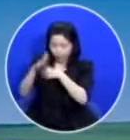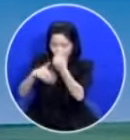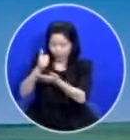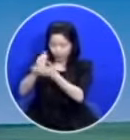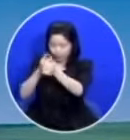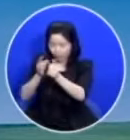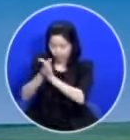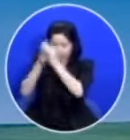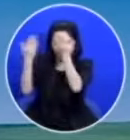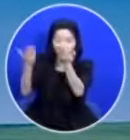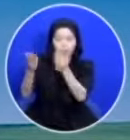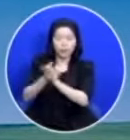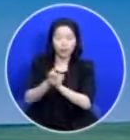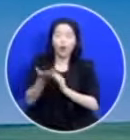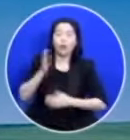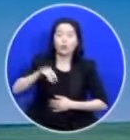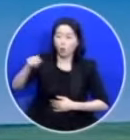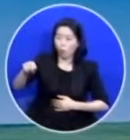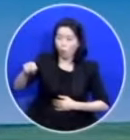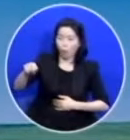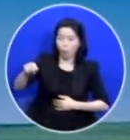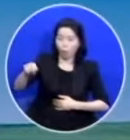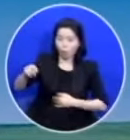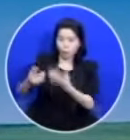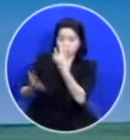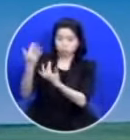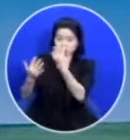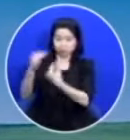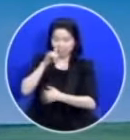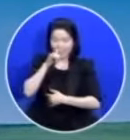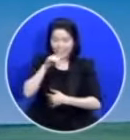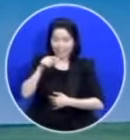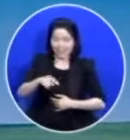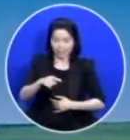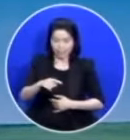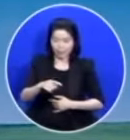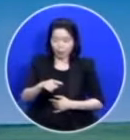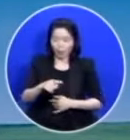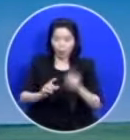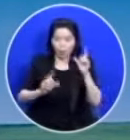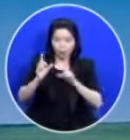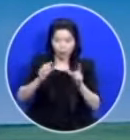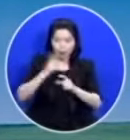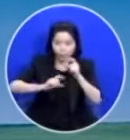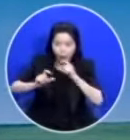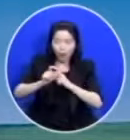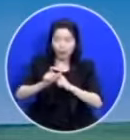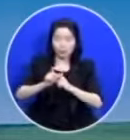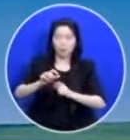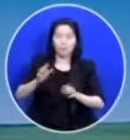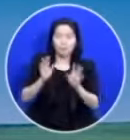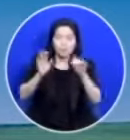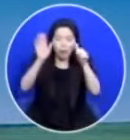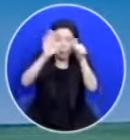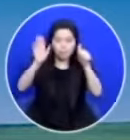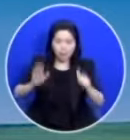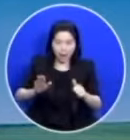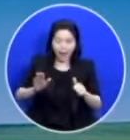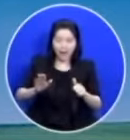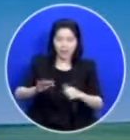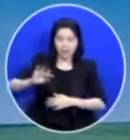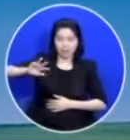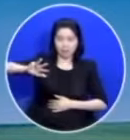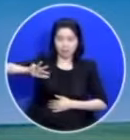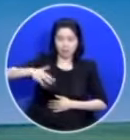거기에 불이 붙었습니다이 기세를 몰아 바알 선지자 850명을 기송 강가로 다 끌고 가서